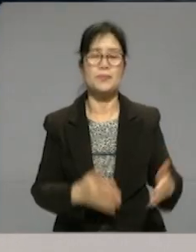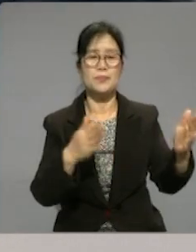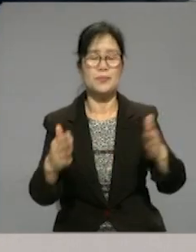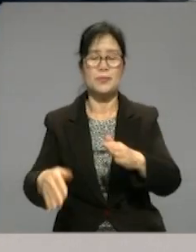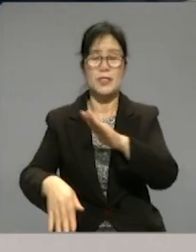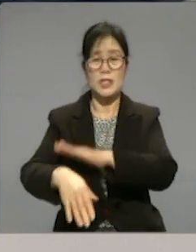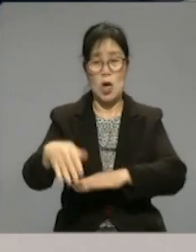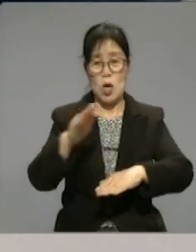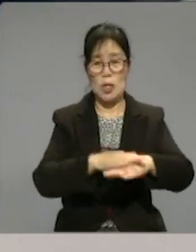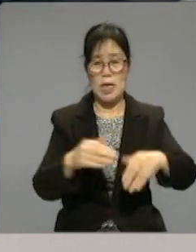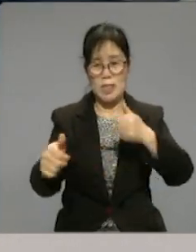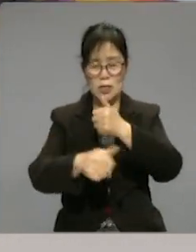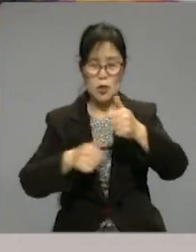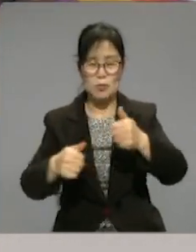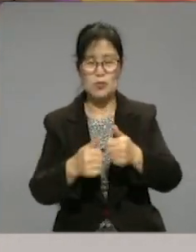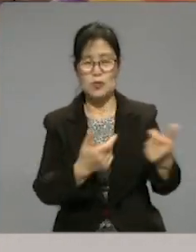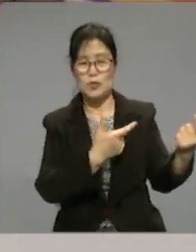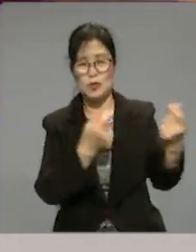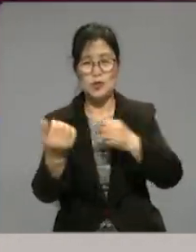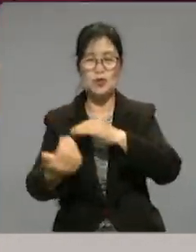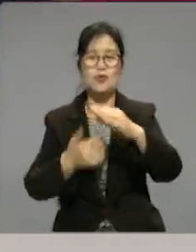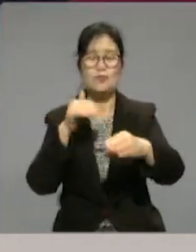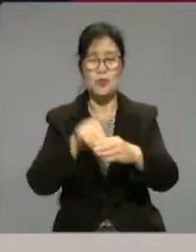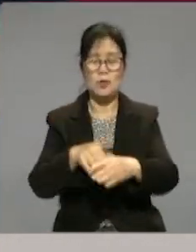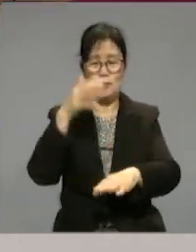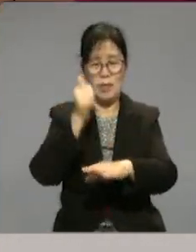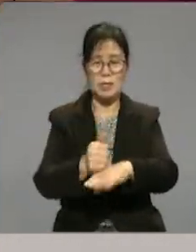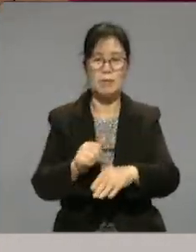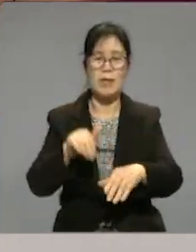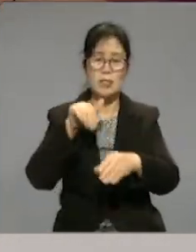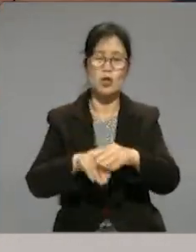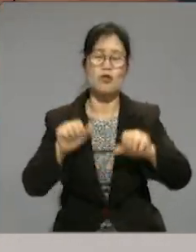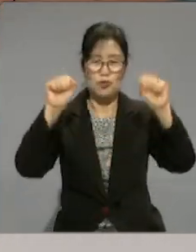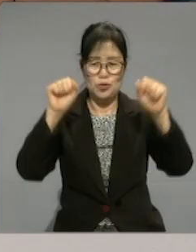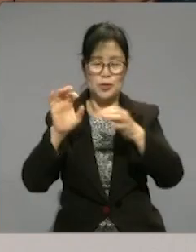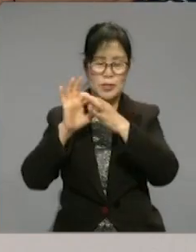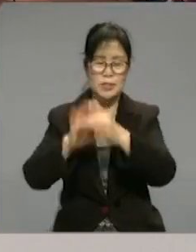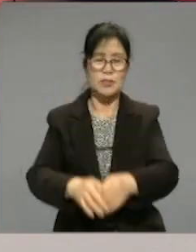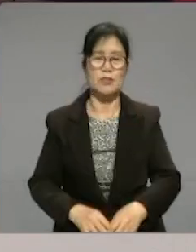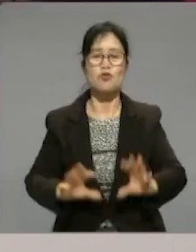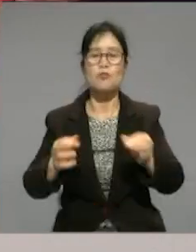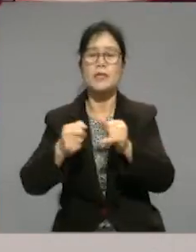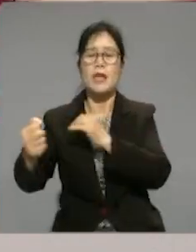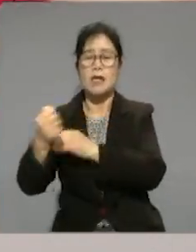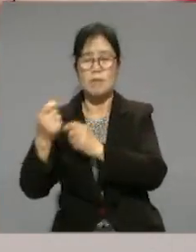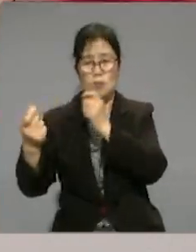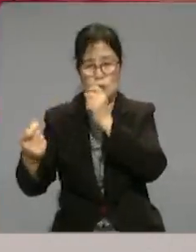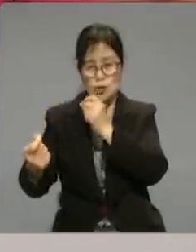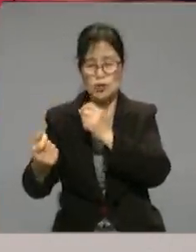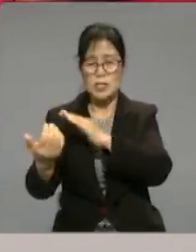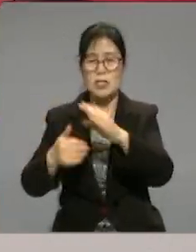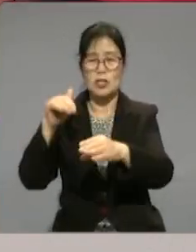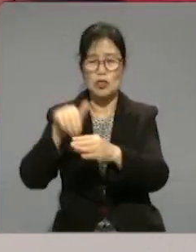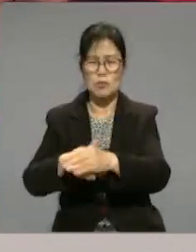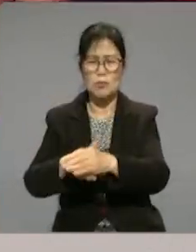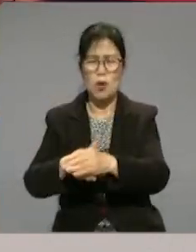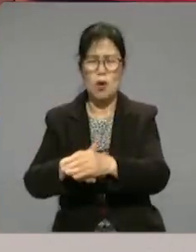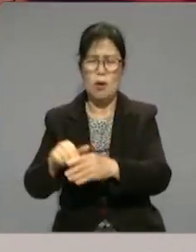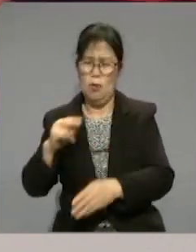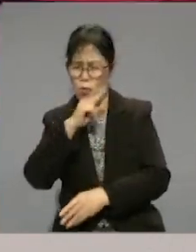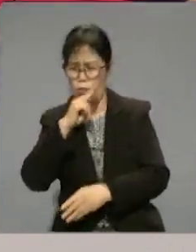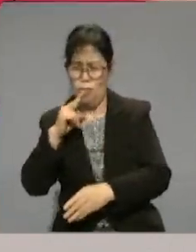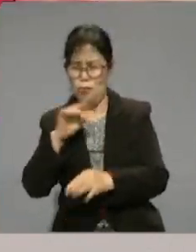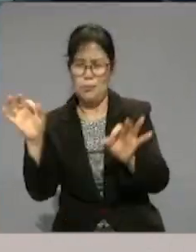여야 지도부도 일제히 사전투표를 하며 막판 선거운동을 이어갔습니다. 국민의힘은 보수층의 사전투표 불신을 지우기